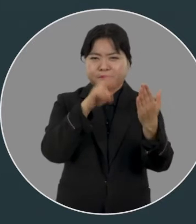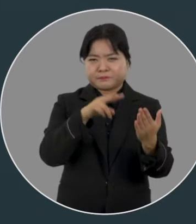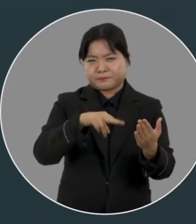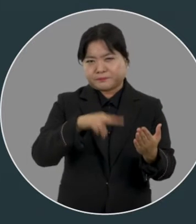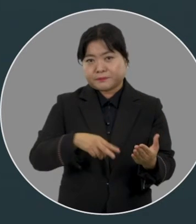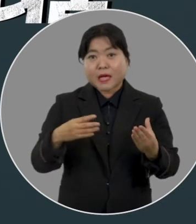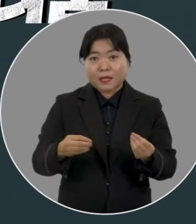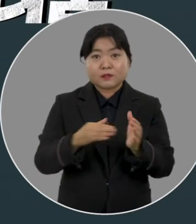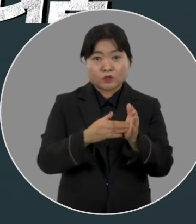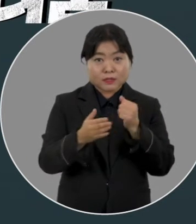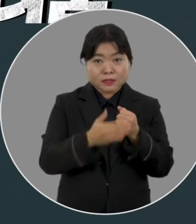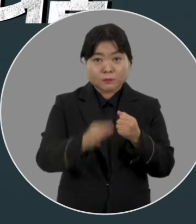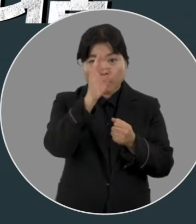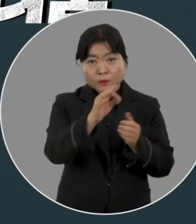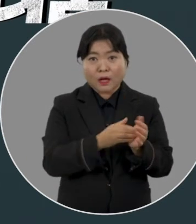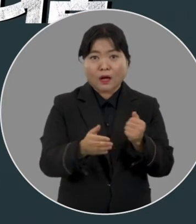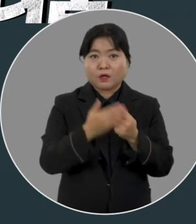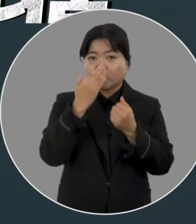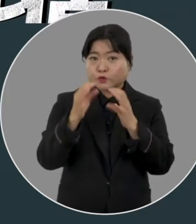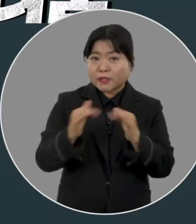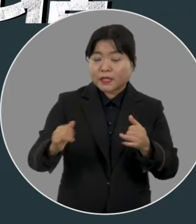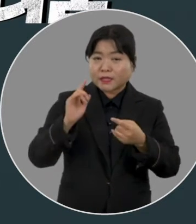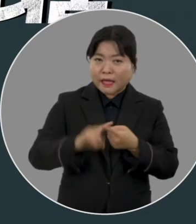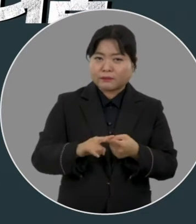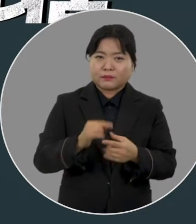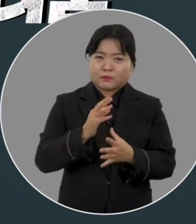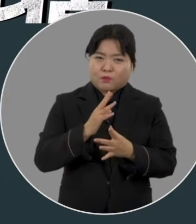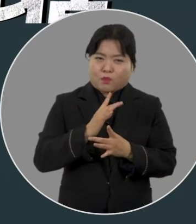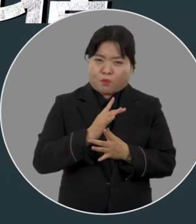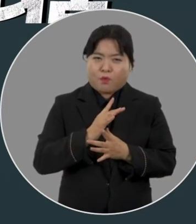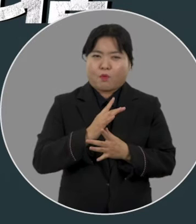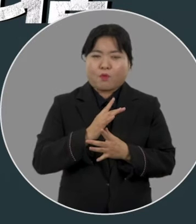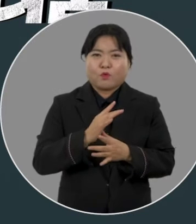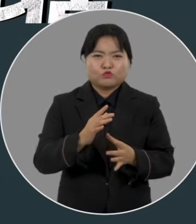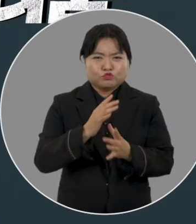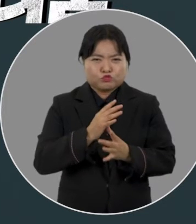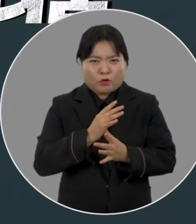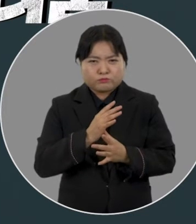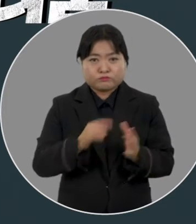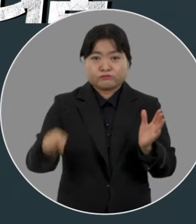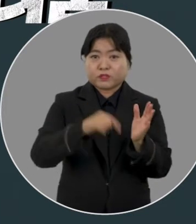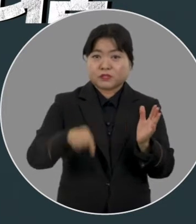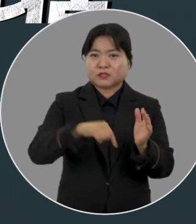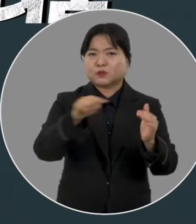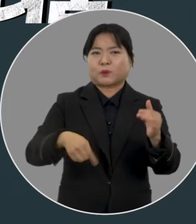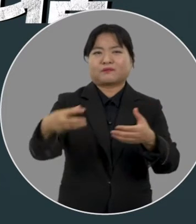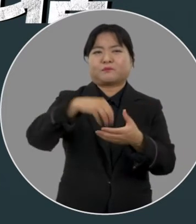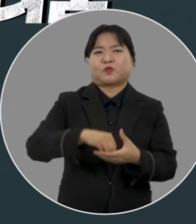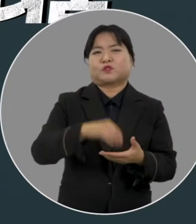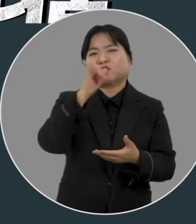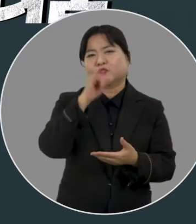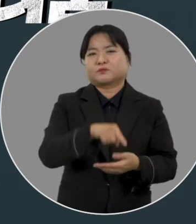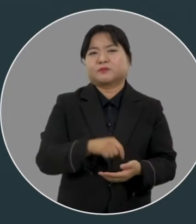했더니 사실은 유대인에 대한 그런 그 공포, 두려움 이런 것들이 그 속에 담겨